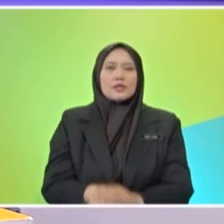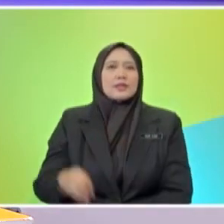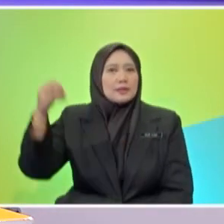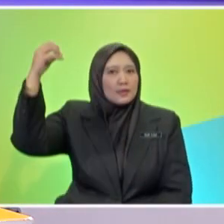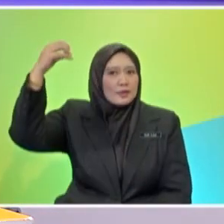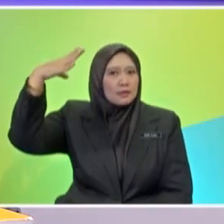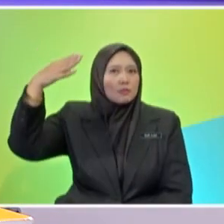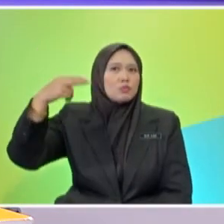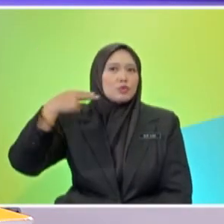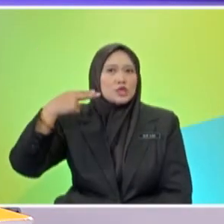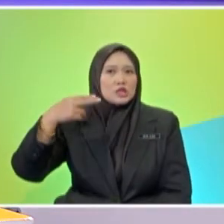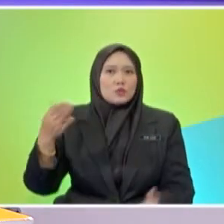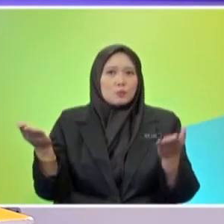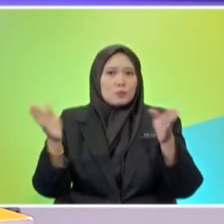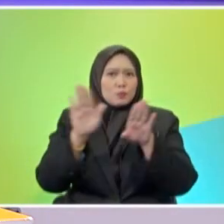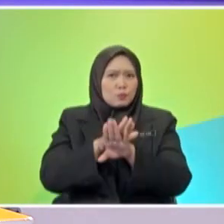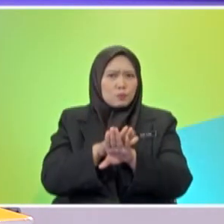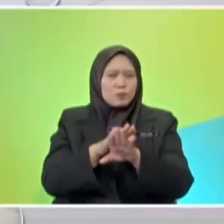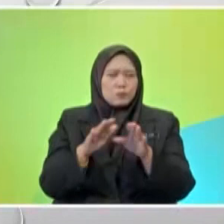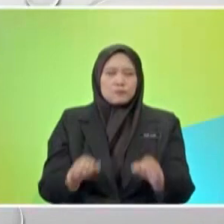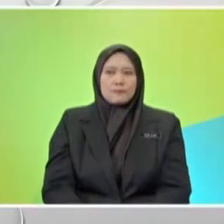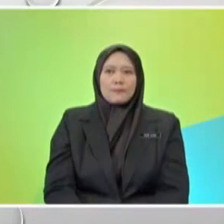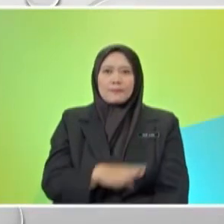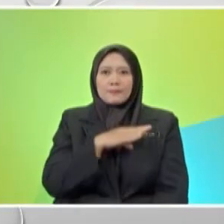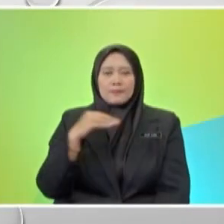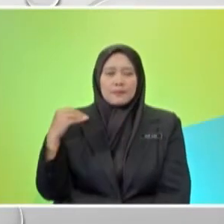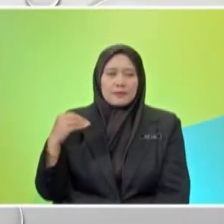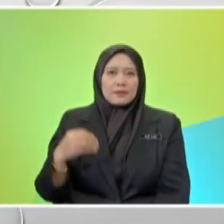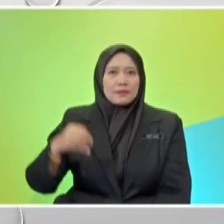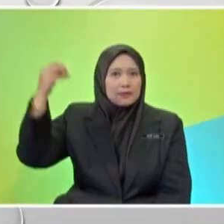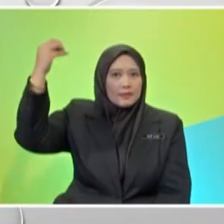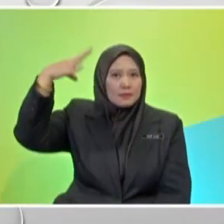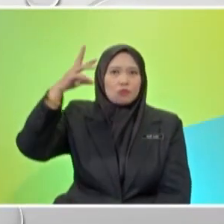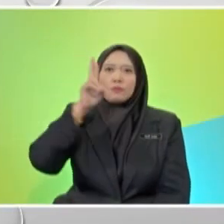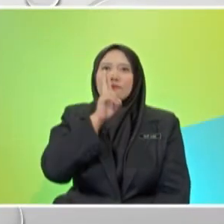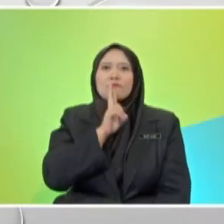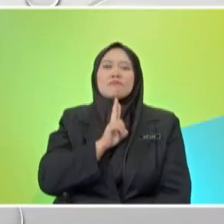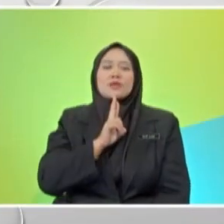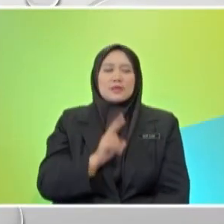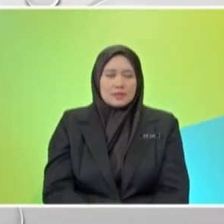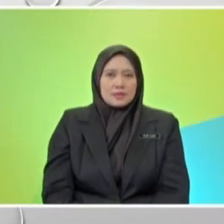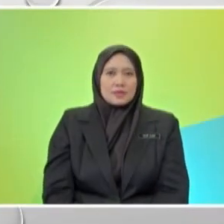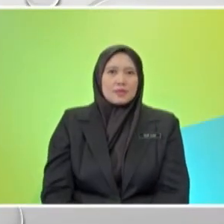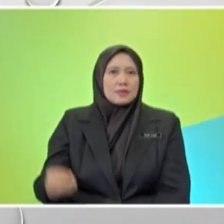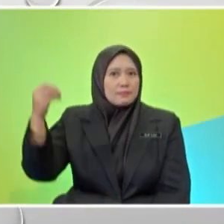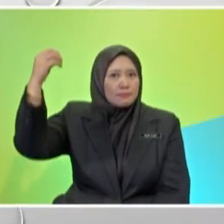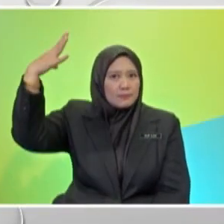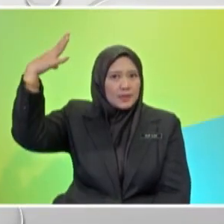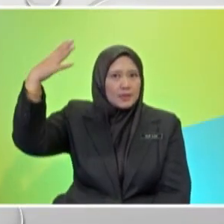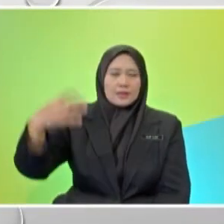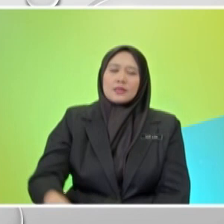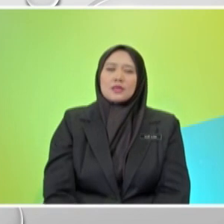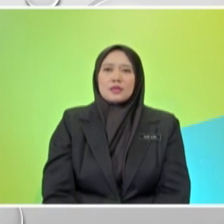padam. Dia terpadam dan lampu merah menyala. Bila lampu merah menyala ni, kereta boleh lalu tak Irfan? Tak boleh cikgu. Tak